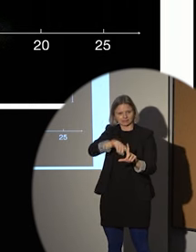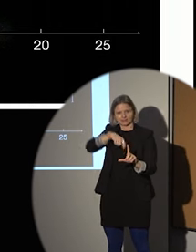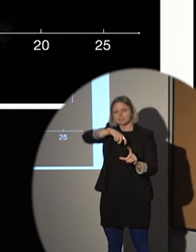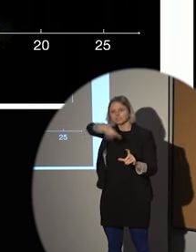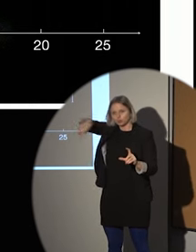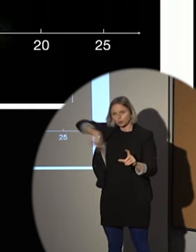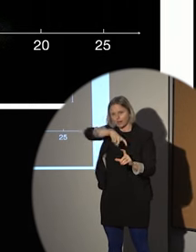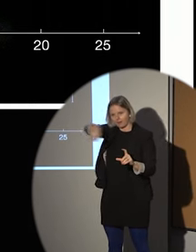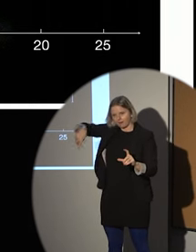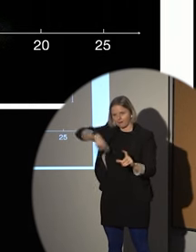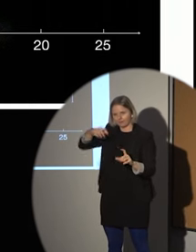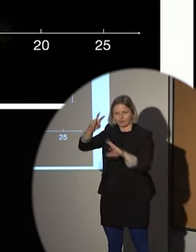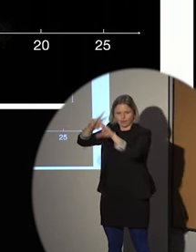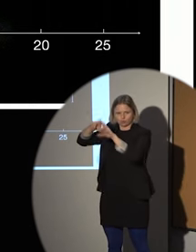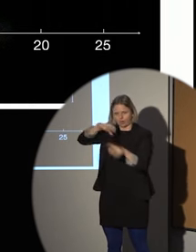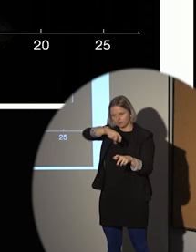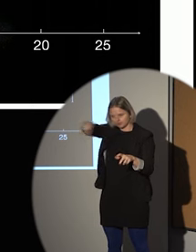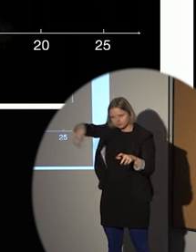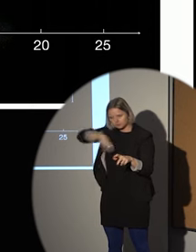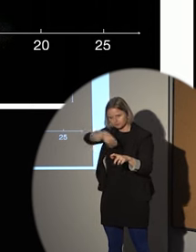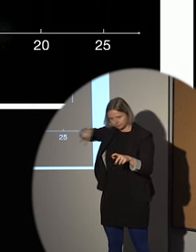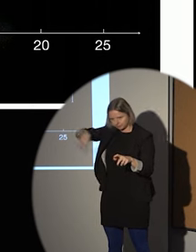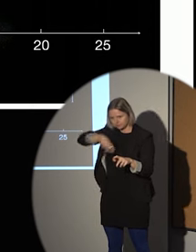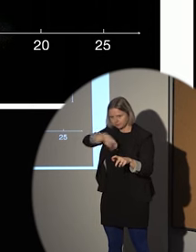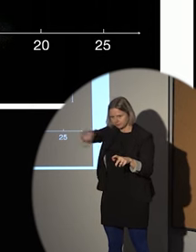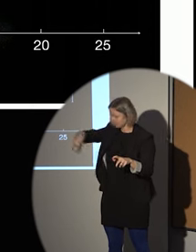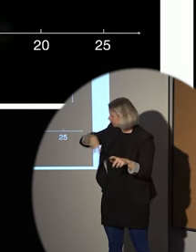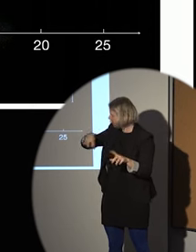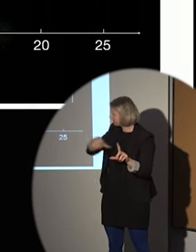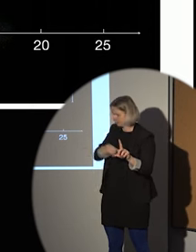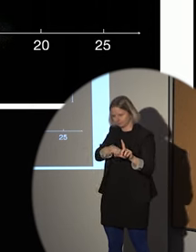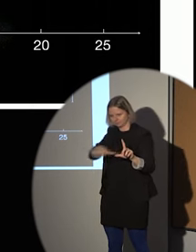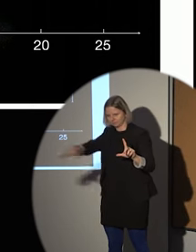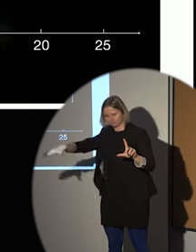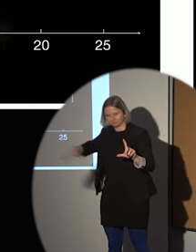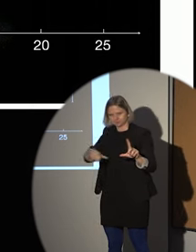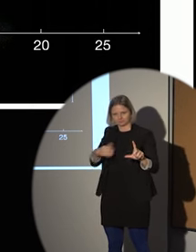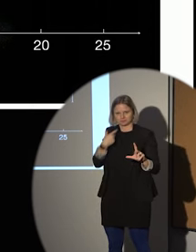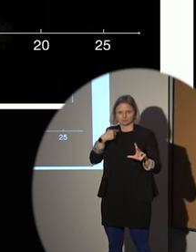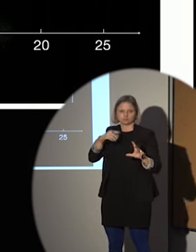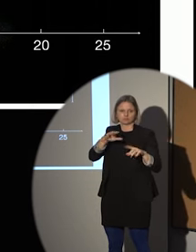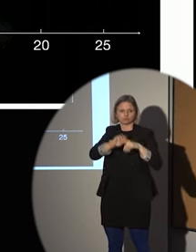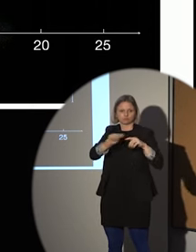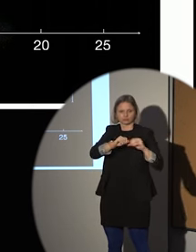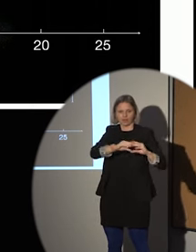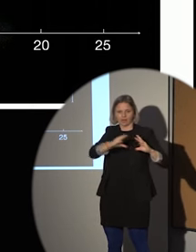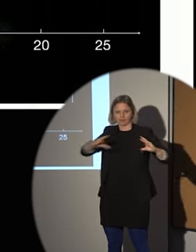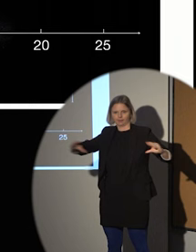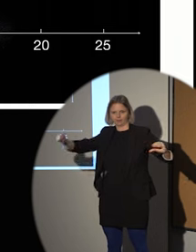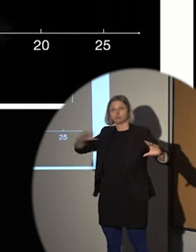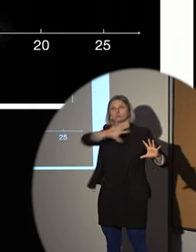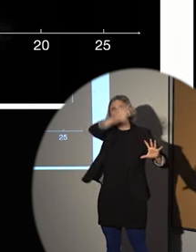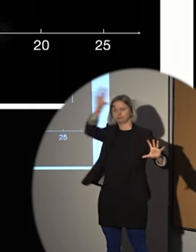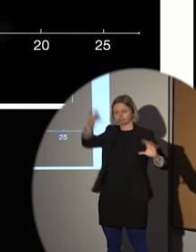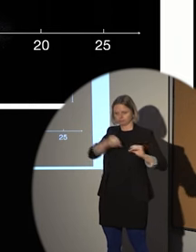des étoiles. Ce que vous voyez ici projeté, c'est le plan du disque de notre galaxie qui s'arrête à peu